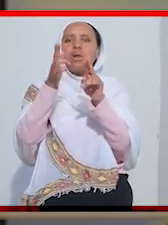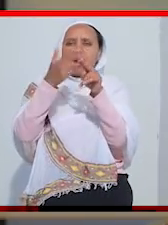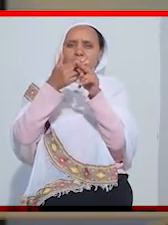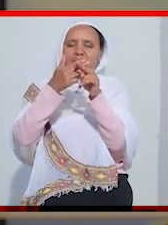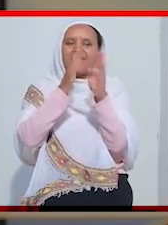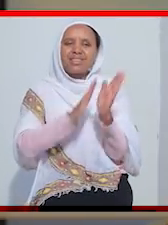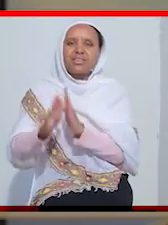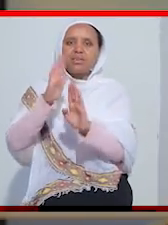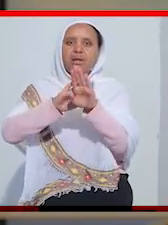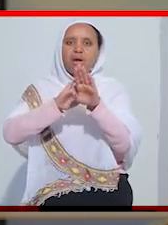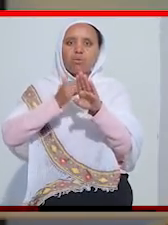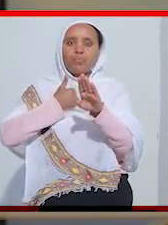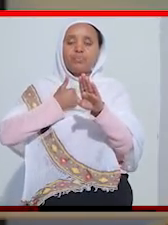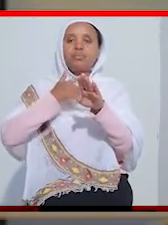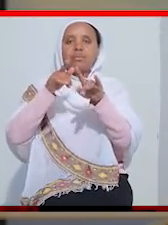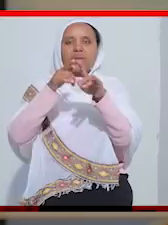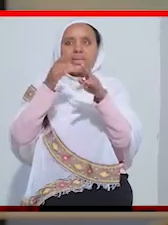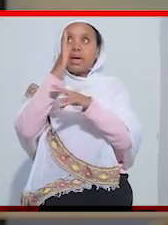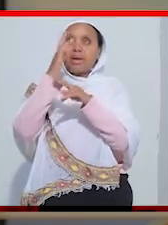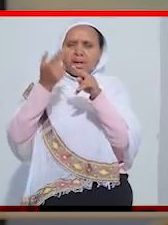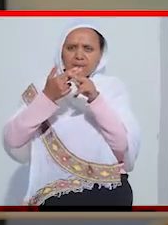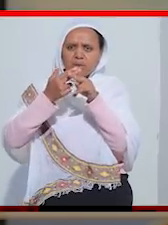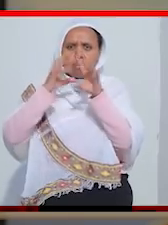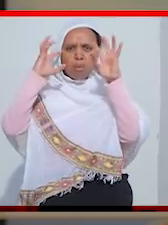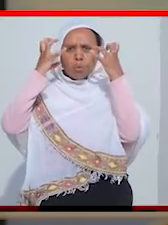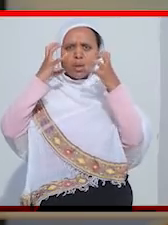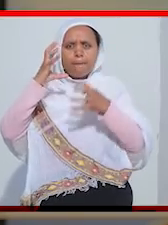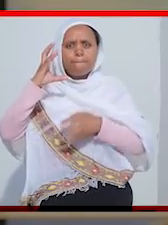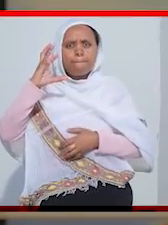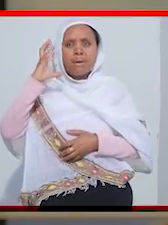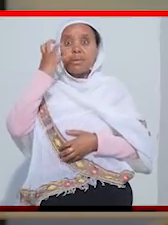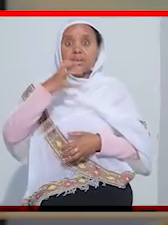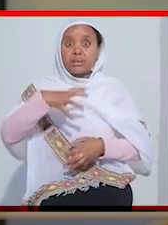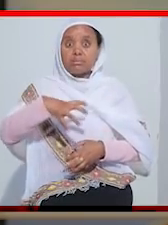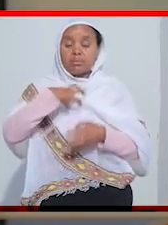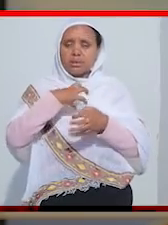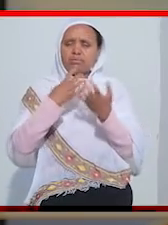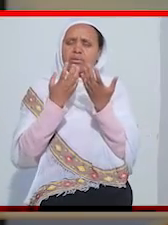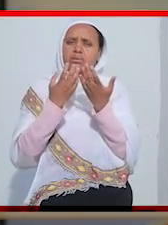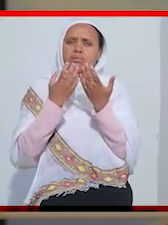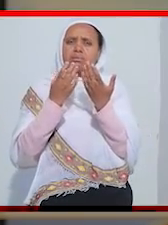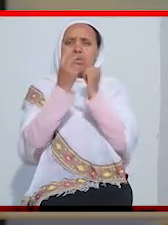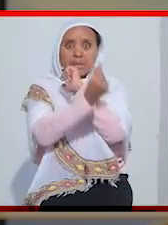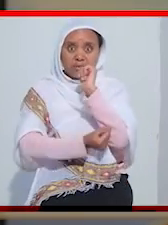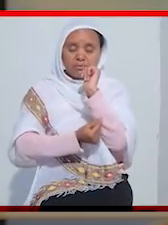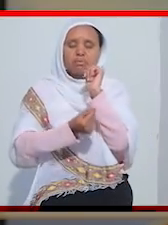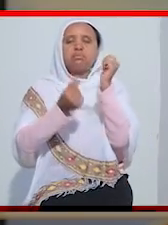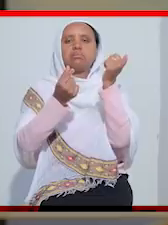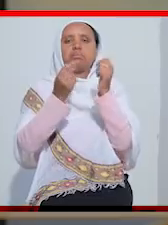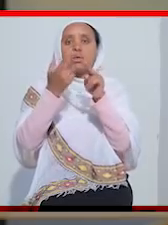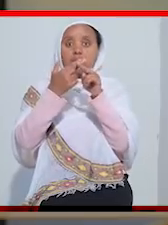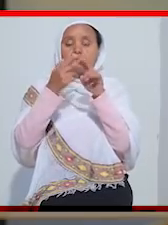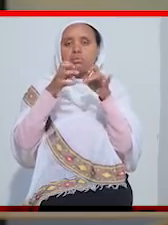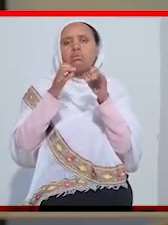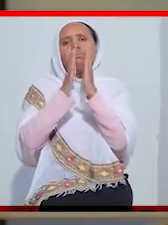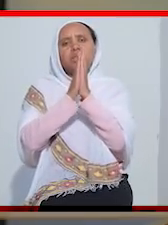ነው። ለማጠር ዝግጅት ላይ ያሉ ዕድሜዎች እግዚአብሔር ሊያሳጥራቸው በቁጣ በመቅሰፍት ያዘዛቸው